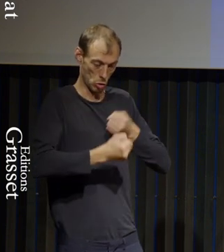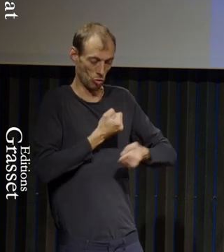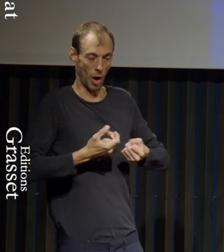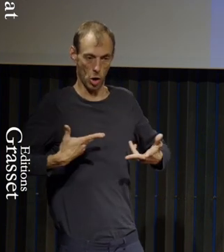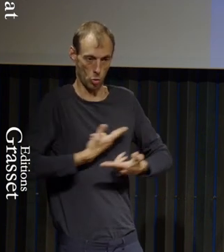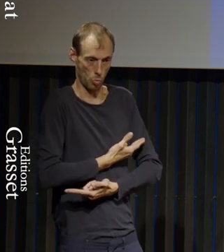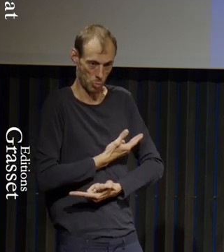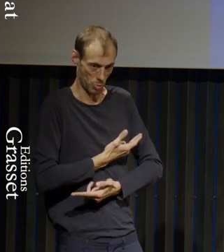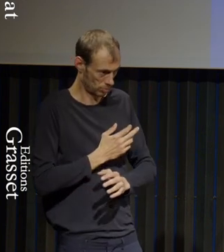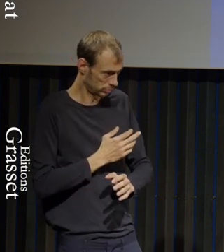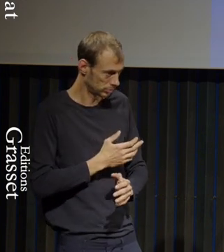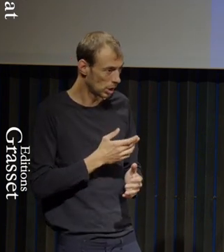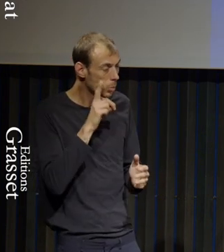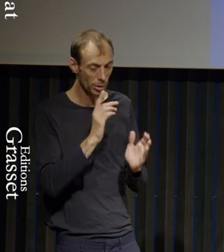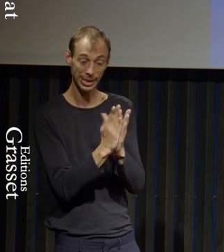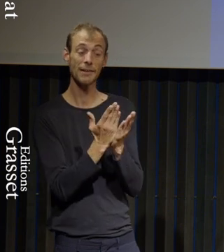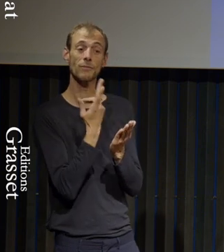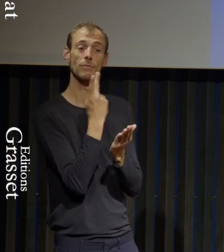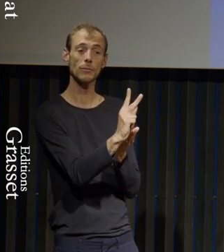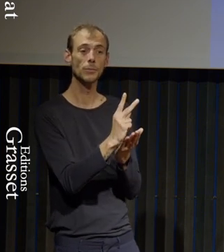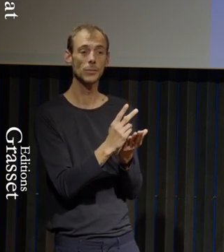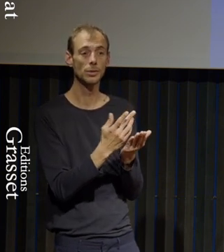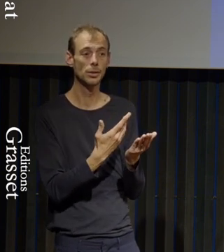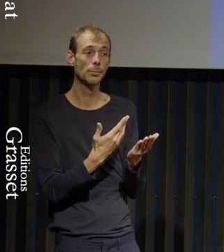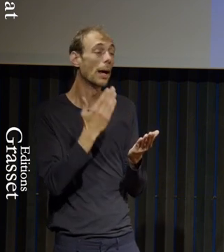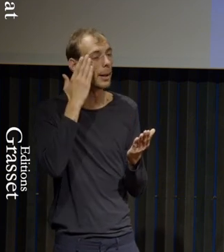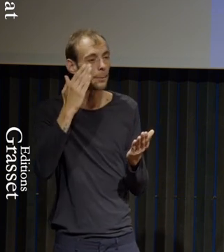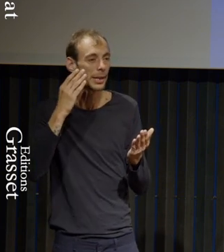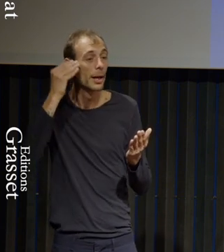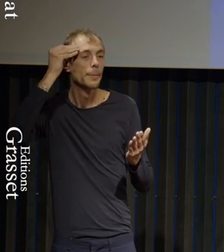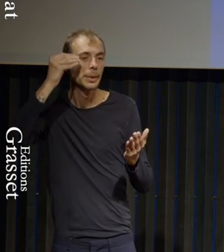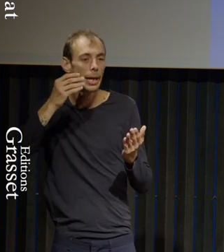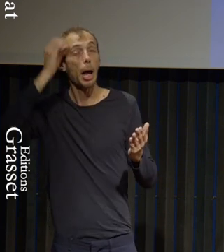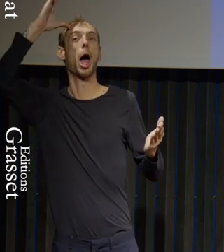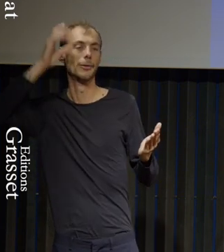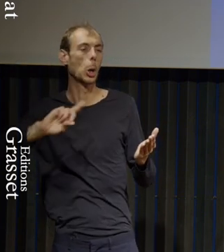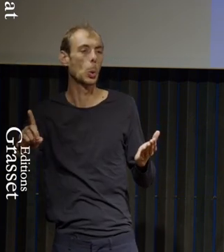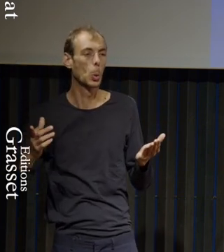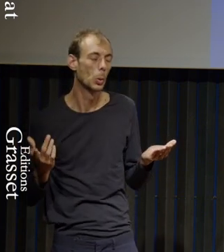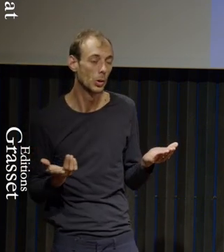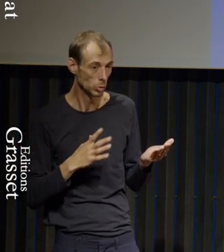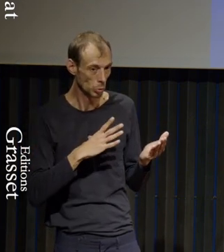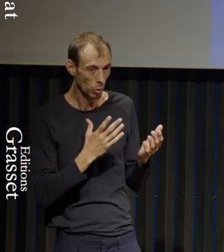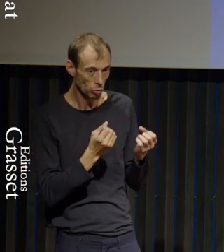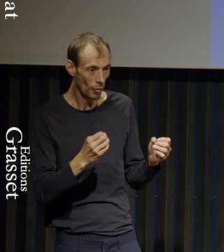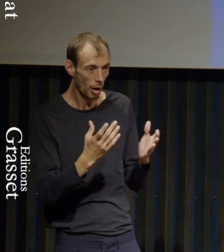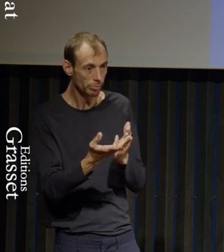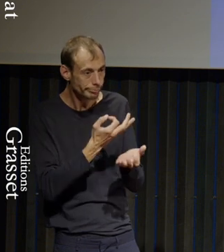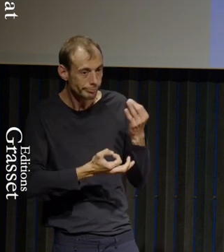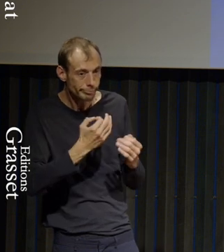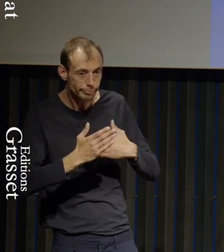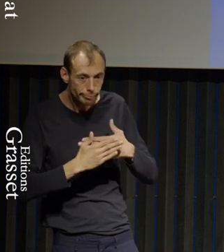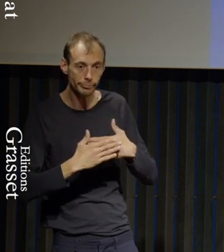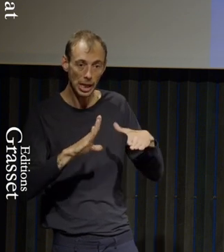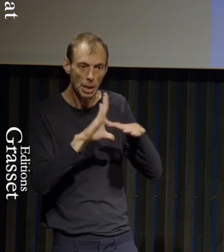nous permettent, quand on n'est pas spécialisé en psychiatrie, d'accéder à ce système de pensée. Vous racontez par exemple que le cerveau, on pourrait imaginer que